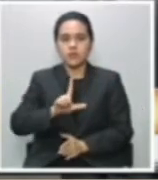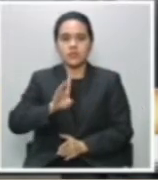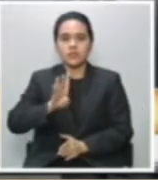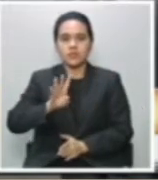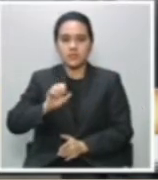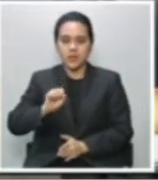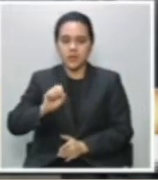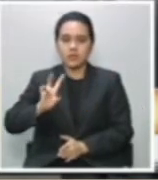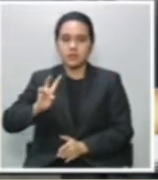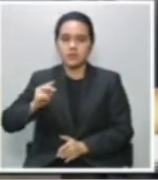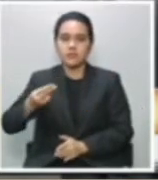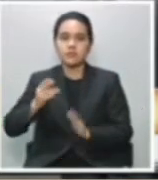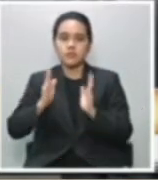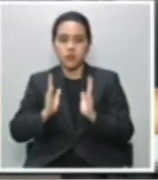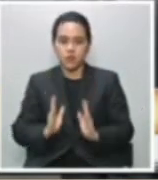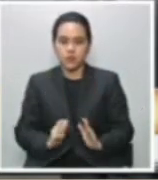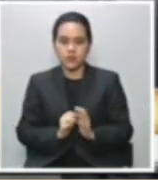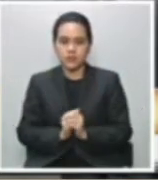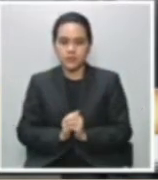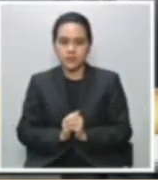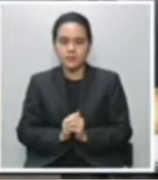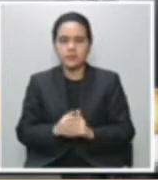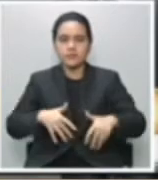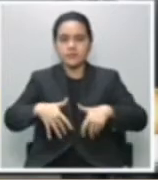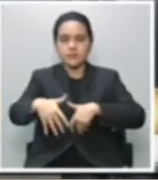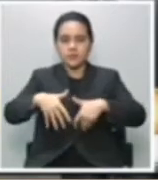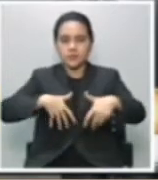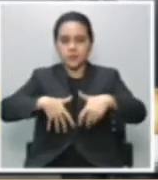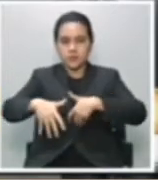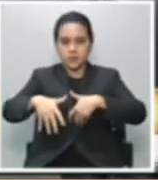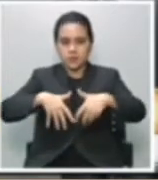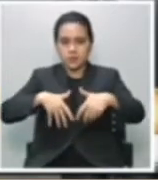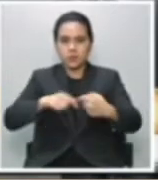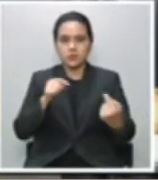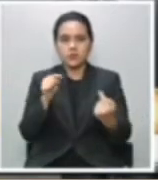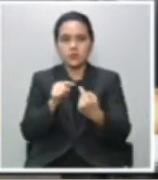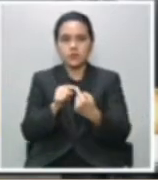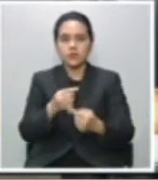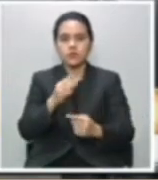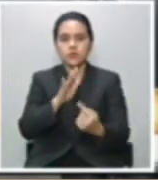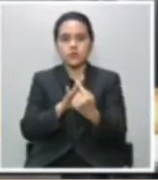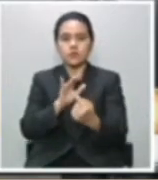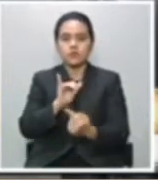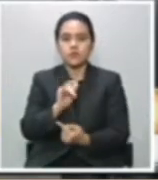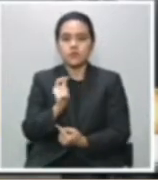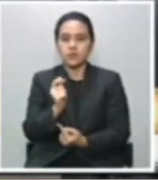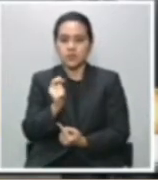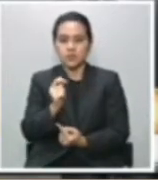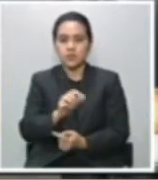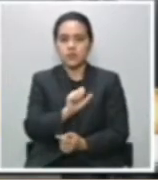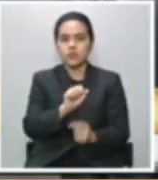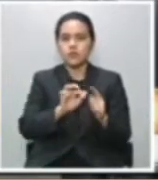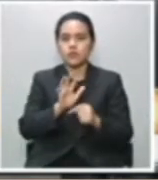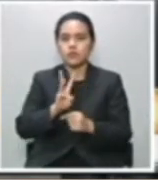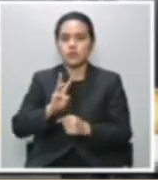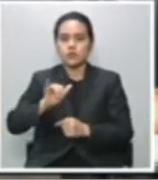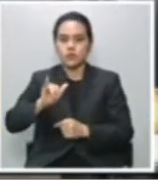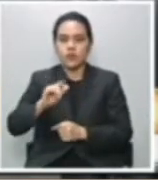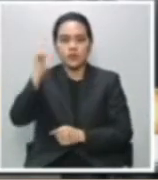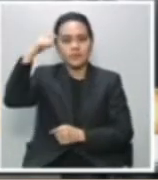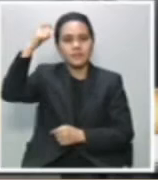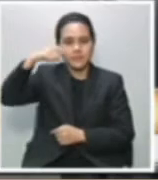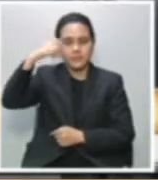ยประชาชนเผ่าเยอเผ่าสวยเผ่าเขมรและลาวซึ่งมีขนบธรรมเนีย